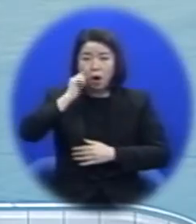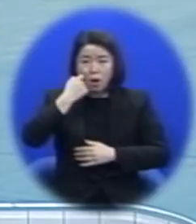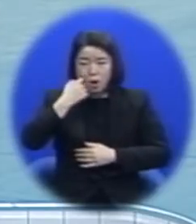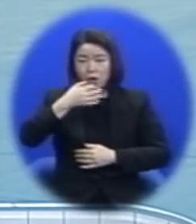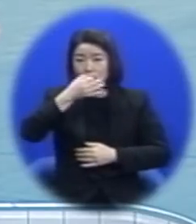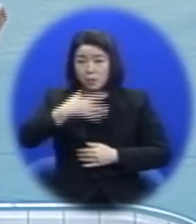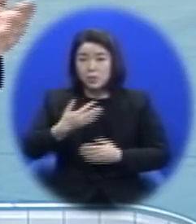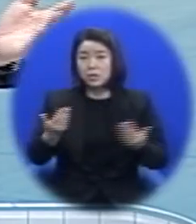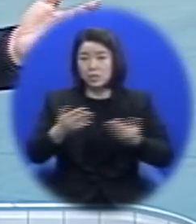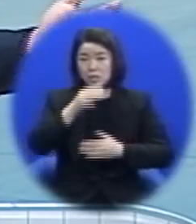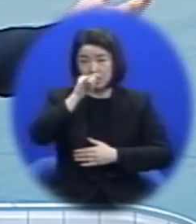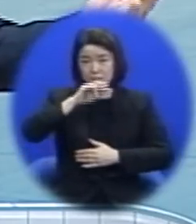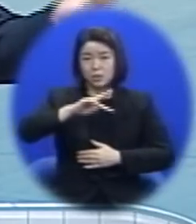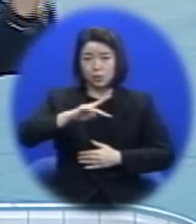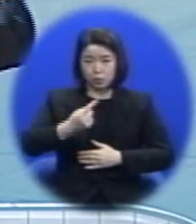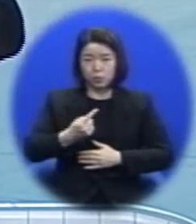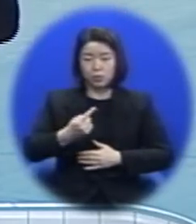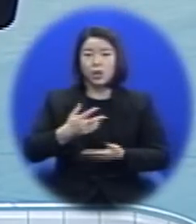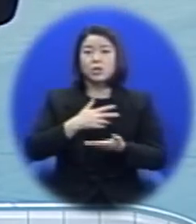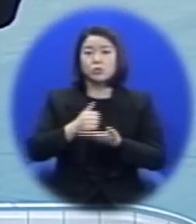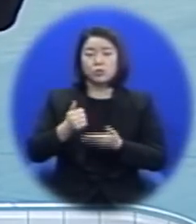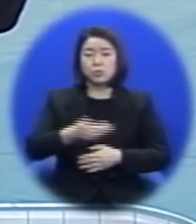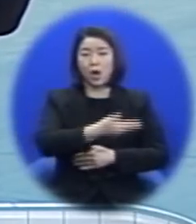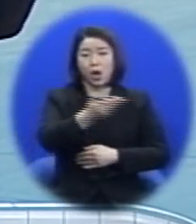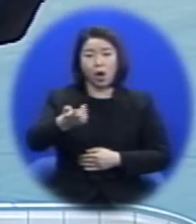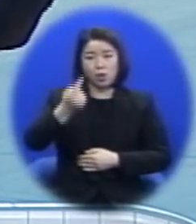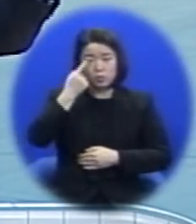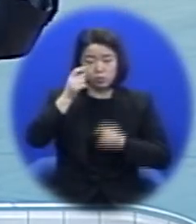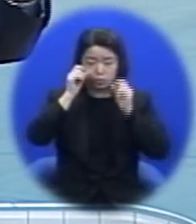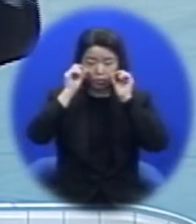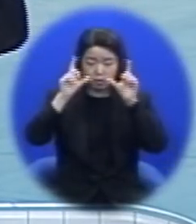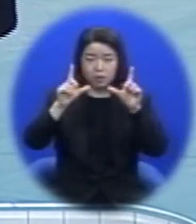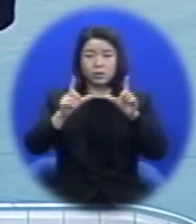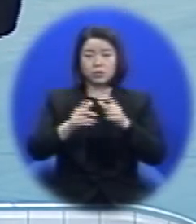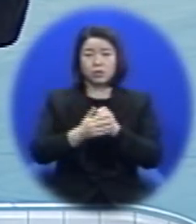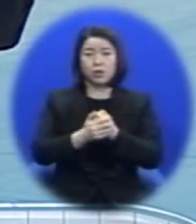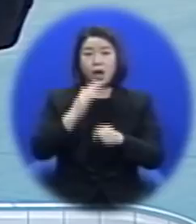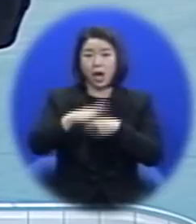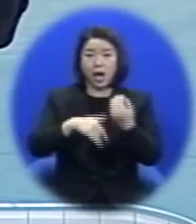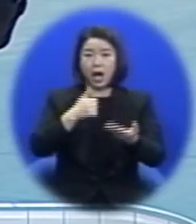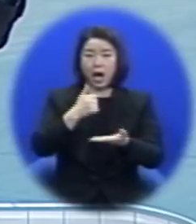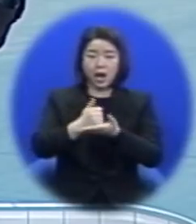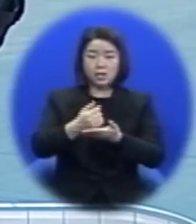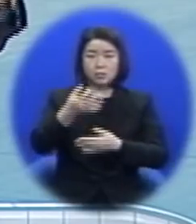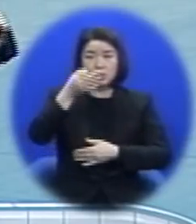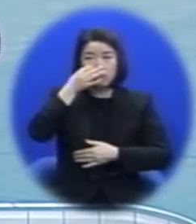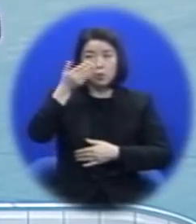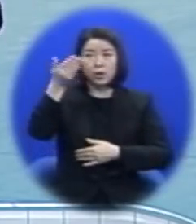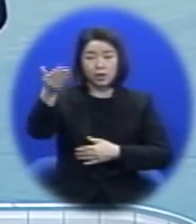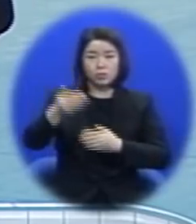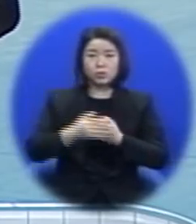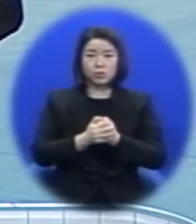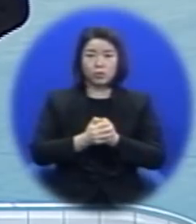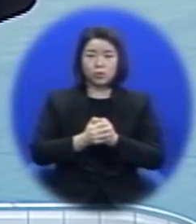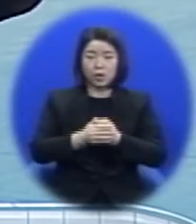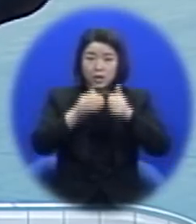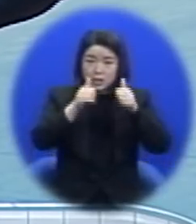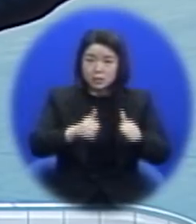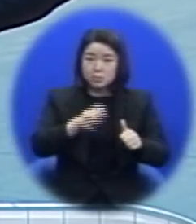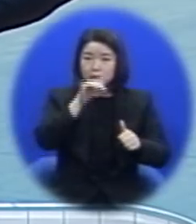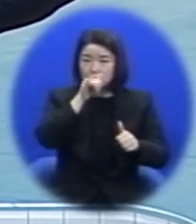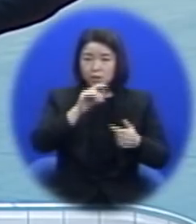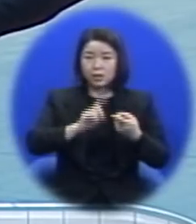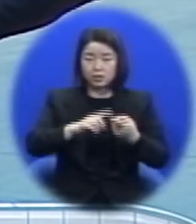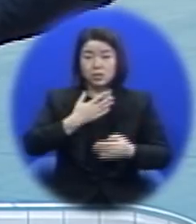있을지라도 주님은 여러분의 눈을 열어 하나님을 보게 하시고, 그리고 심판이 있음을